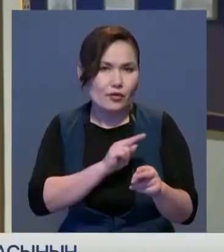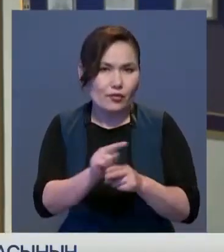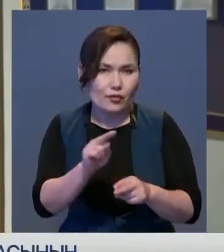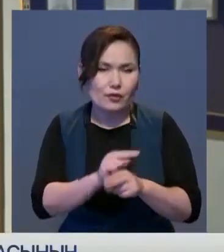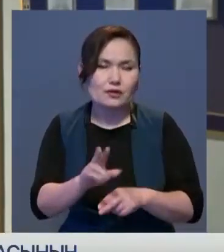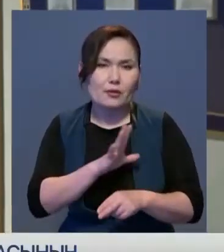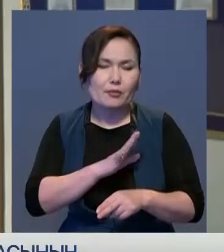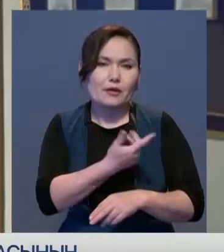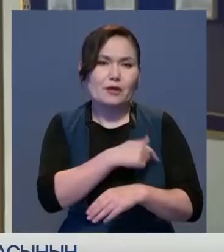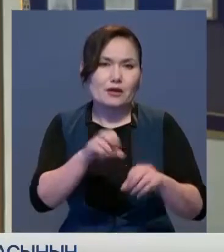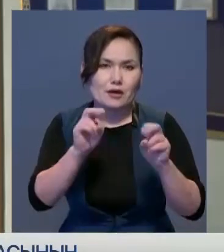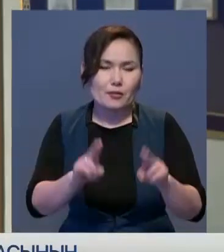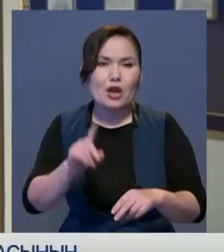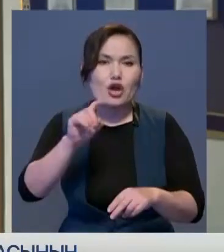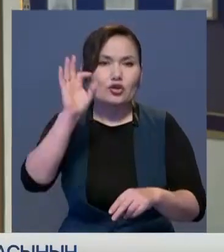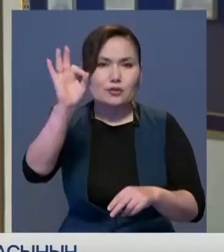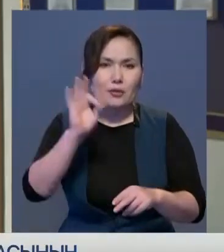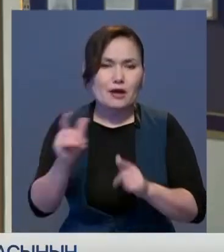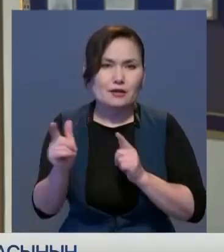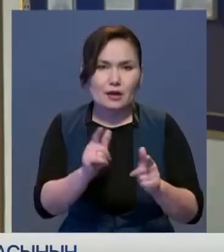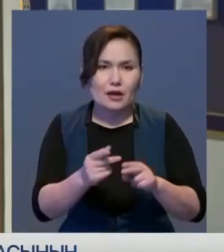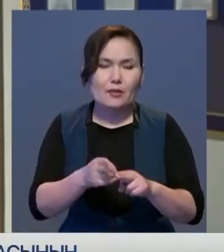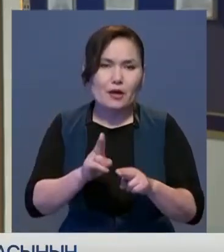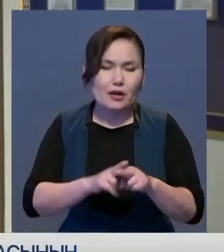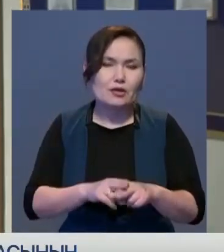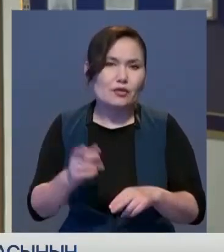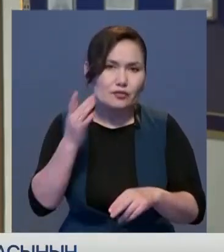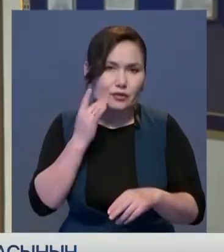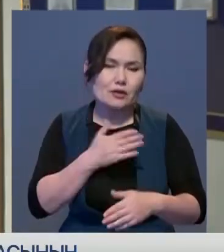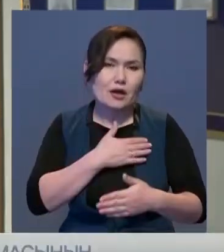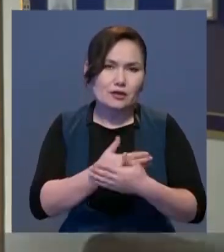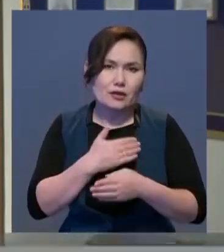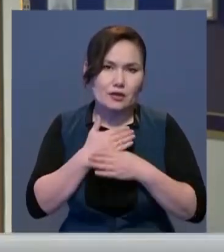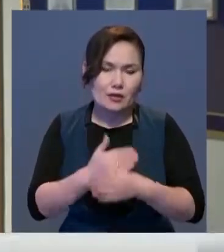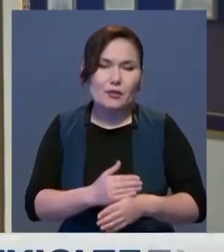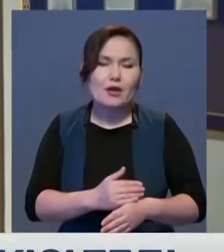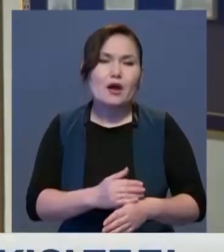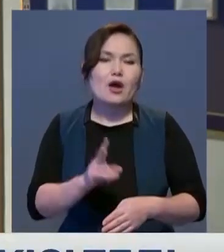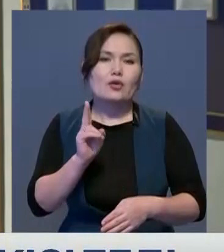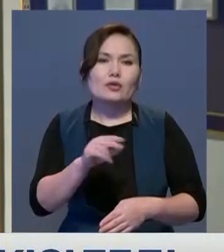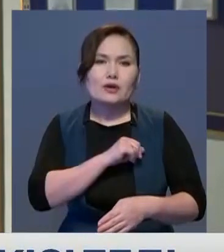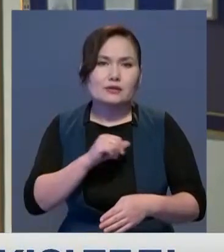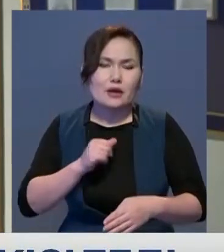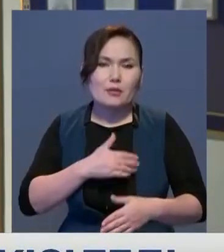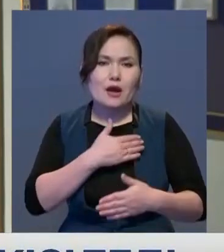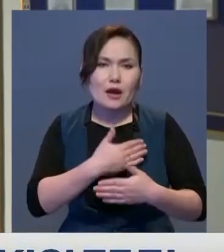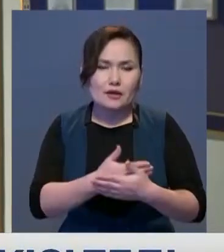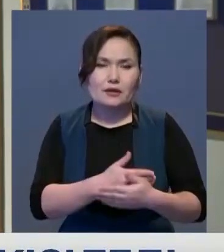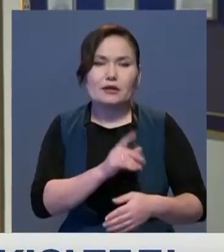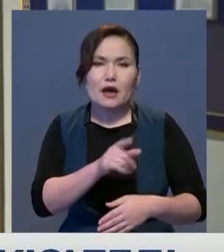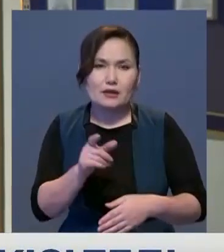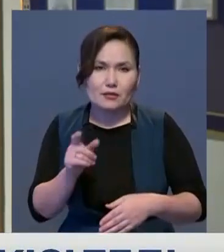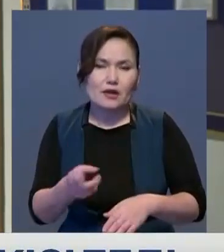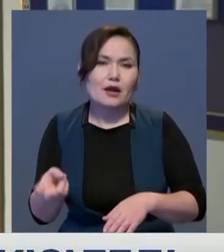вакцина қабылдағаннан кейін де егер де ауытқушылықтар болса да олар дайын. Өз еркімен екпе алғысы келетін